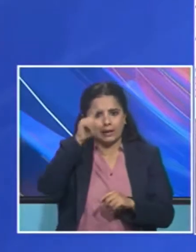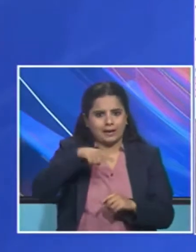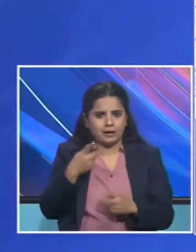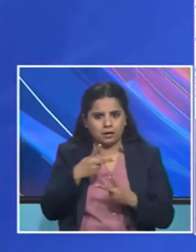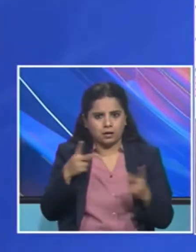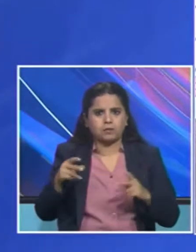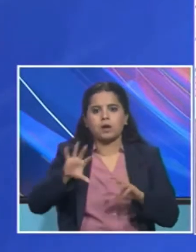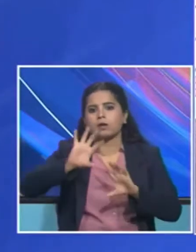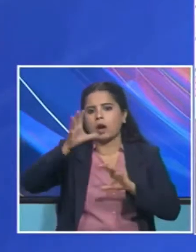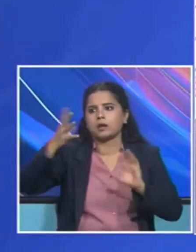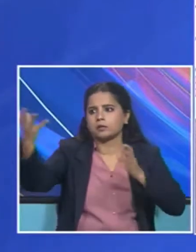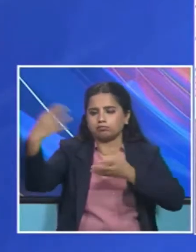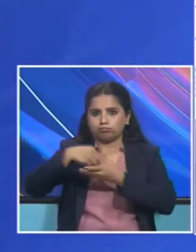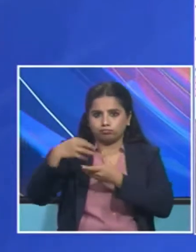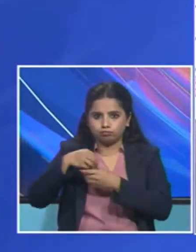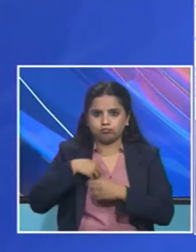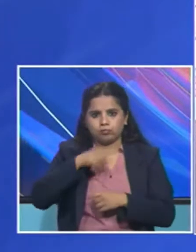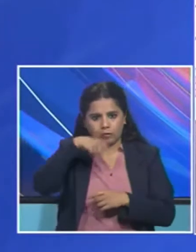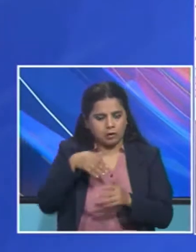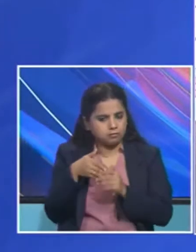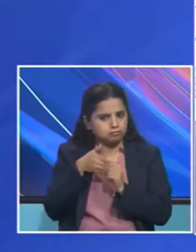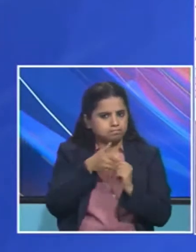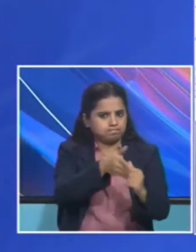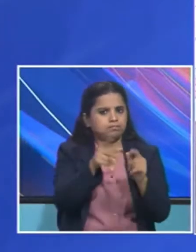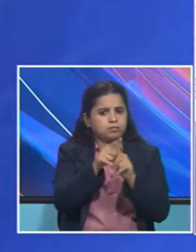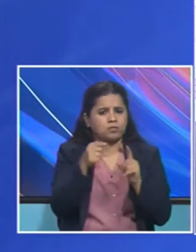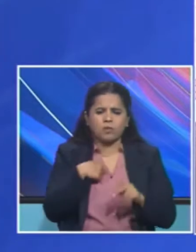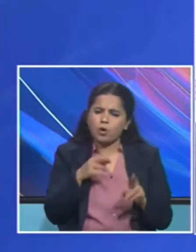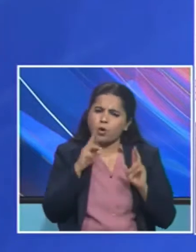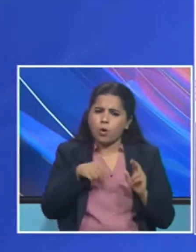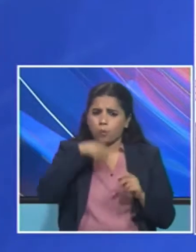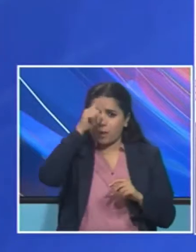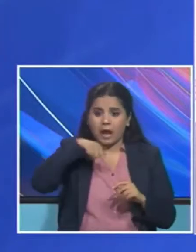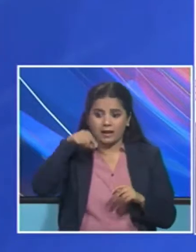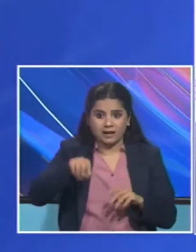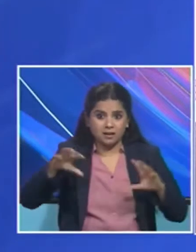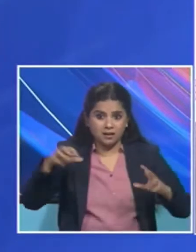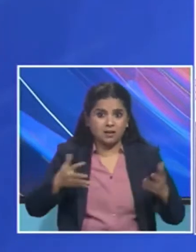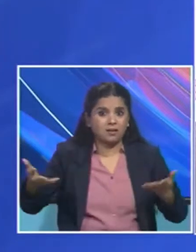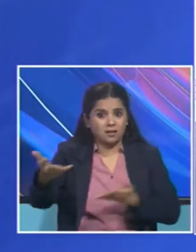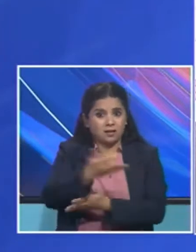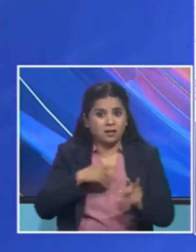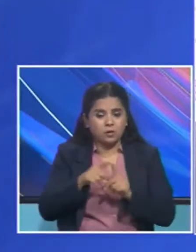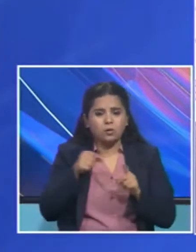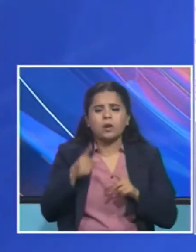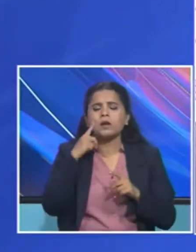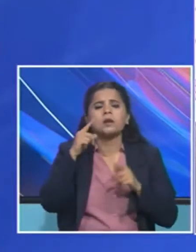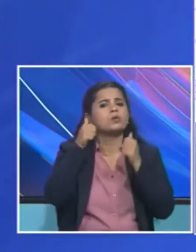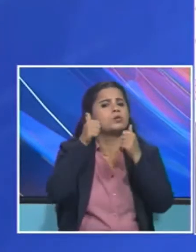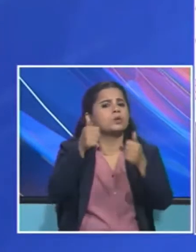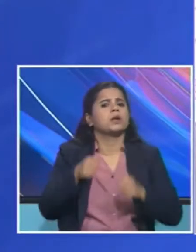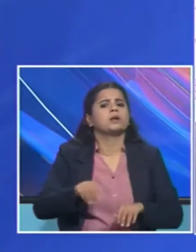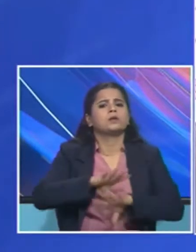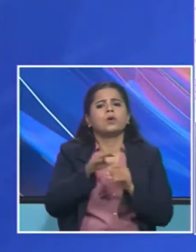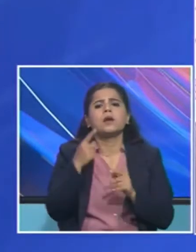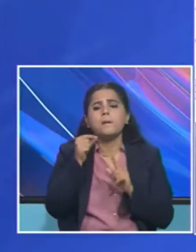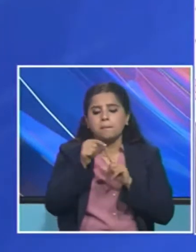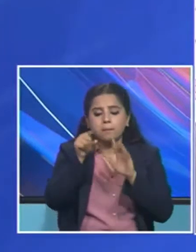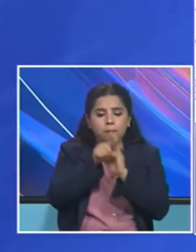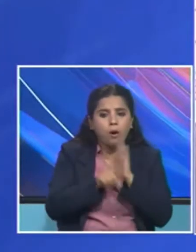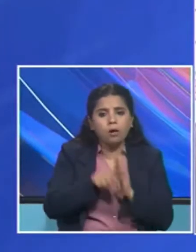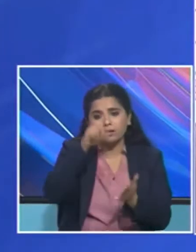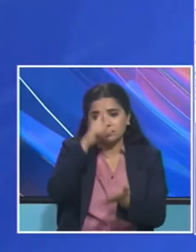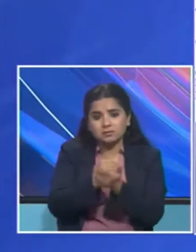मुझे विश्वास है भारत में होने वाले इस मंथन से जो निष्कर्ष और नीतियां निर्धारित